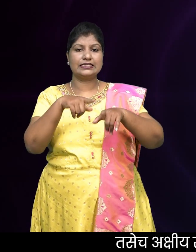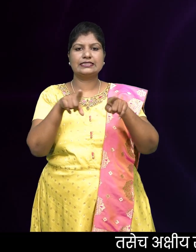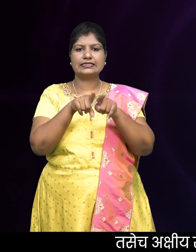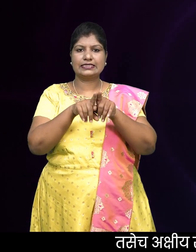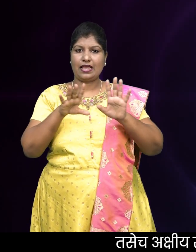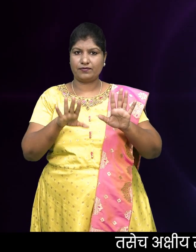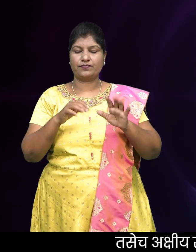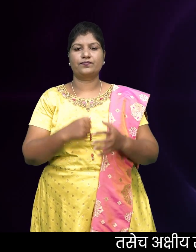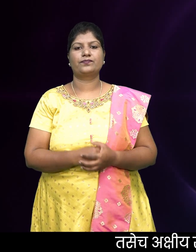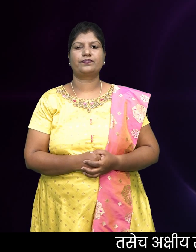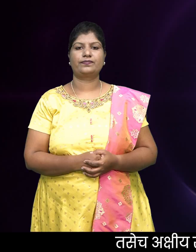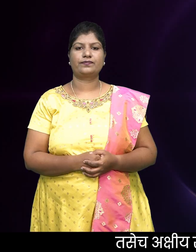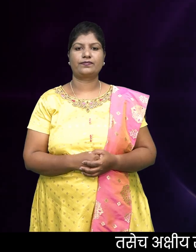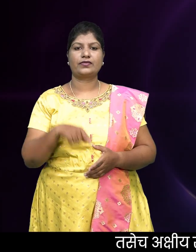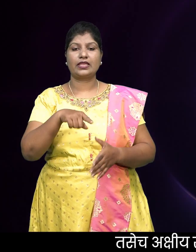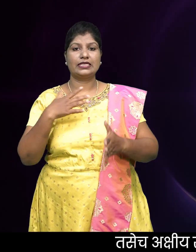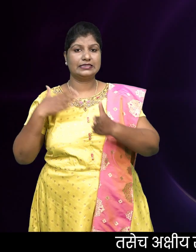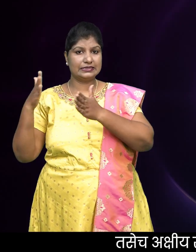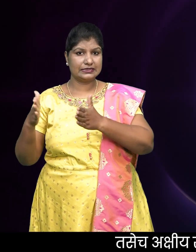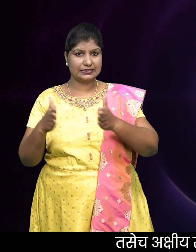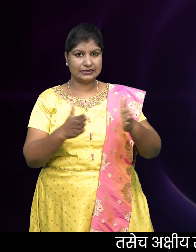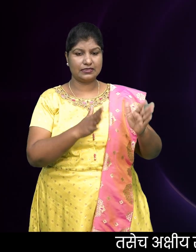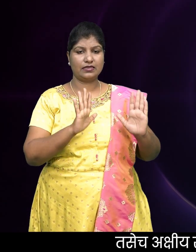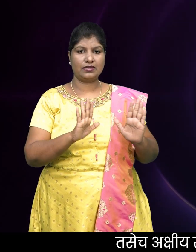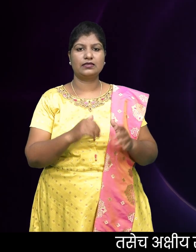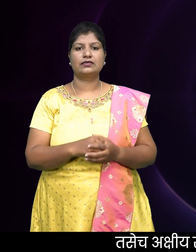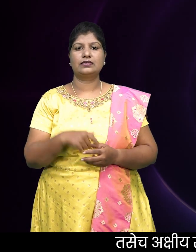तसेच अक्षीय सांगाड्याला जोडणाऱ्या रचना असतात.